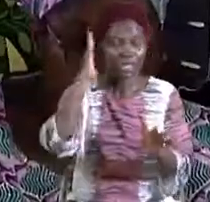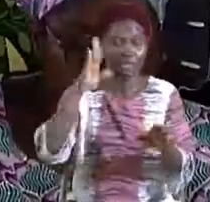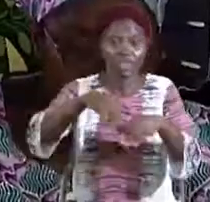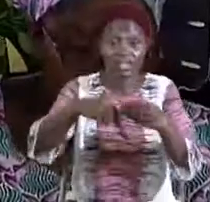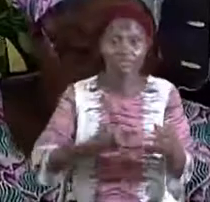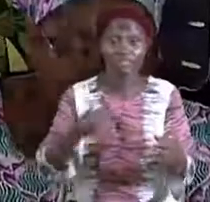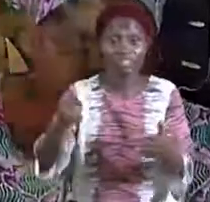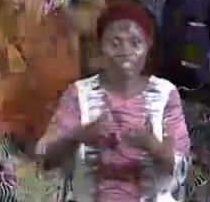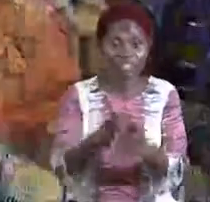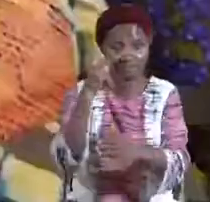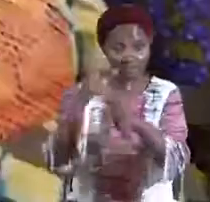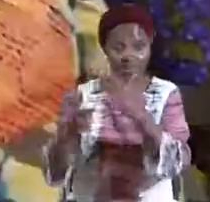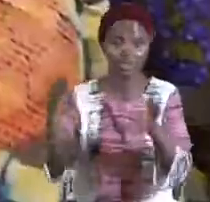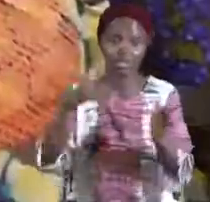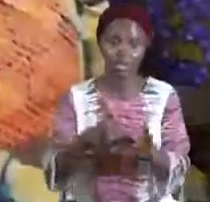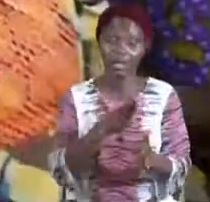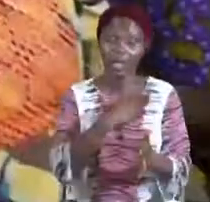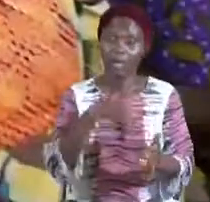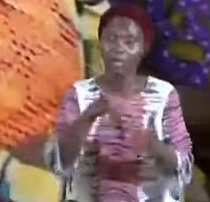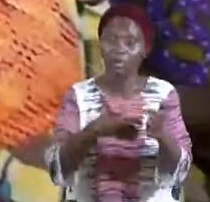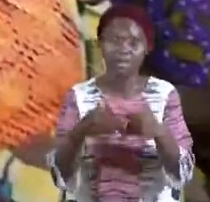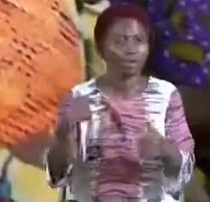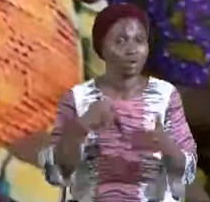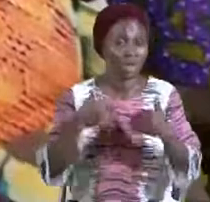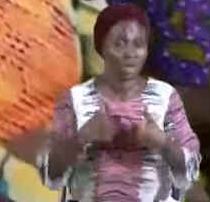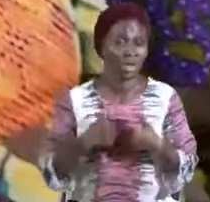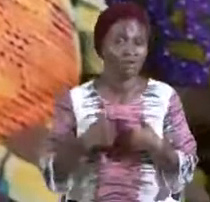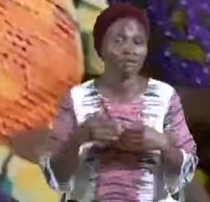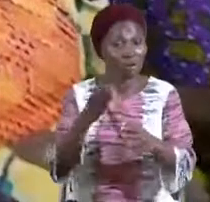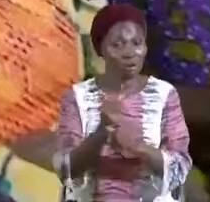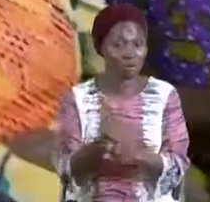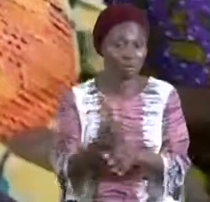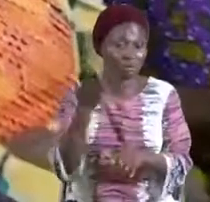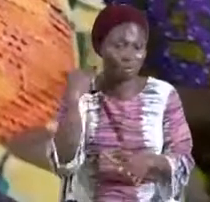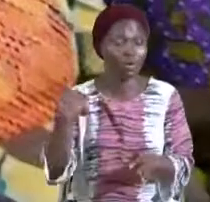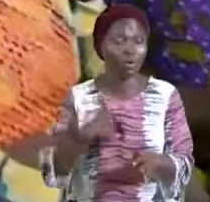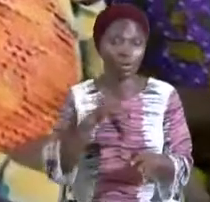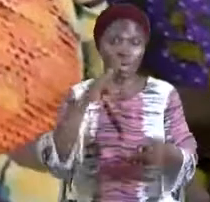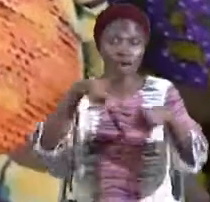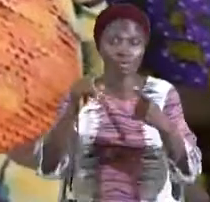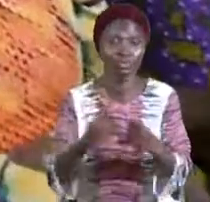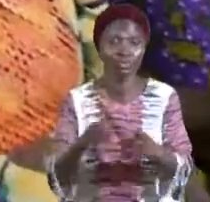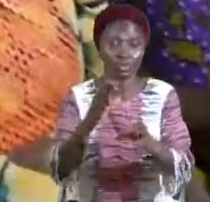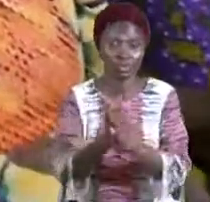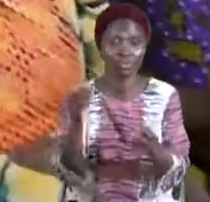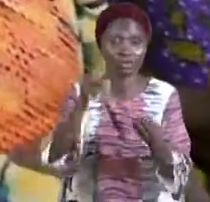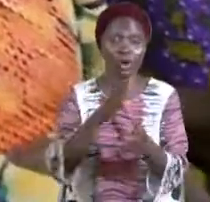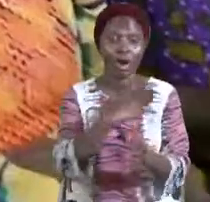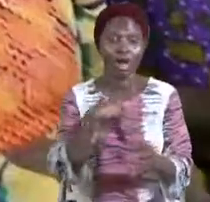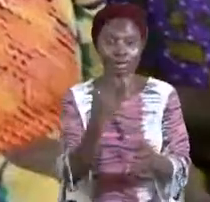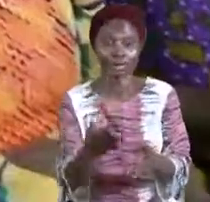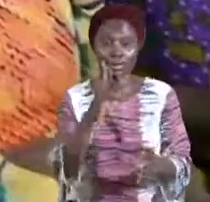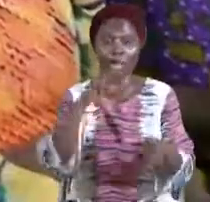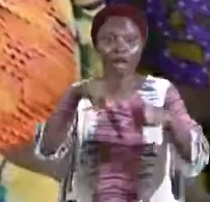nouvelle vision encore. Et quel que soit ce que nous avons eu avant, nous allons obtenir plus. Et les choses seront